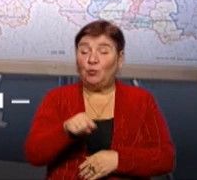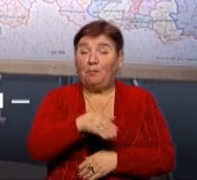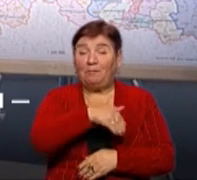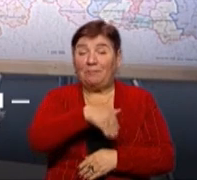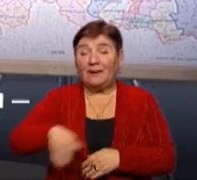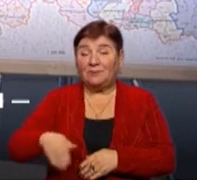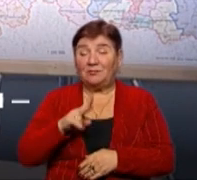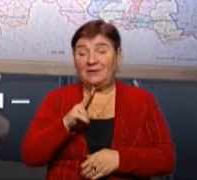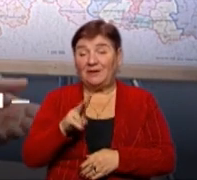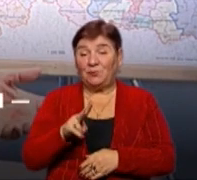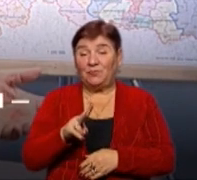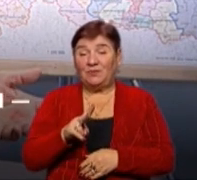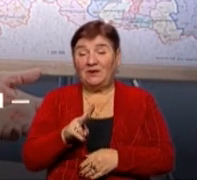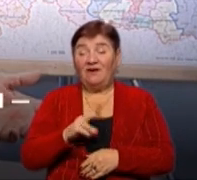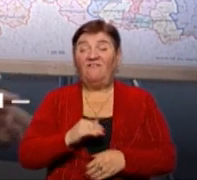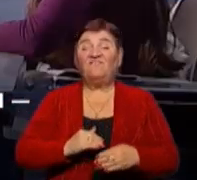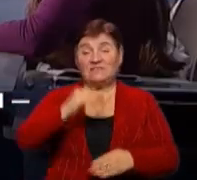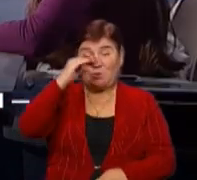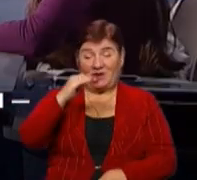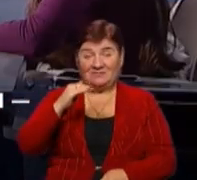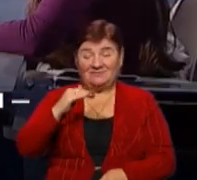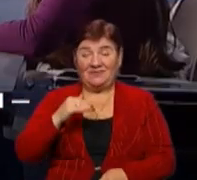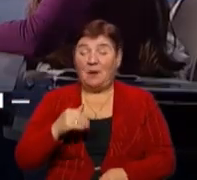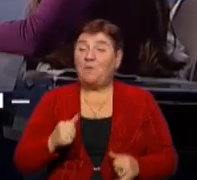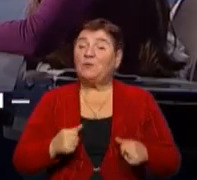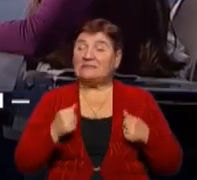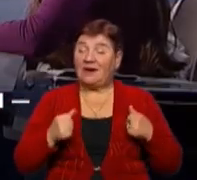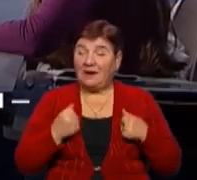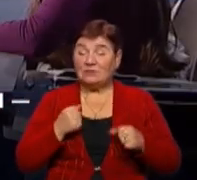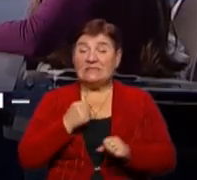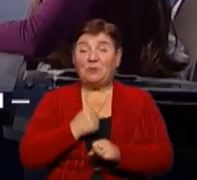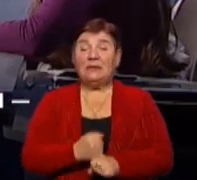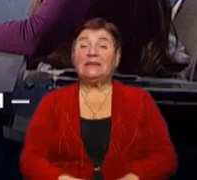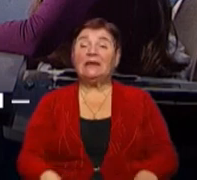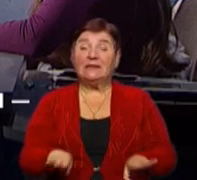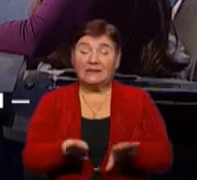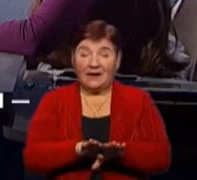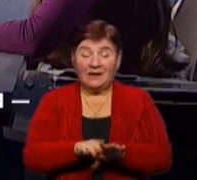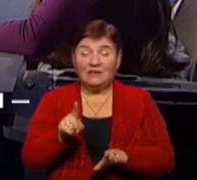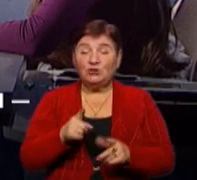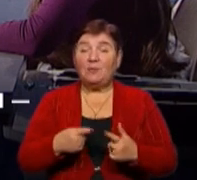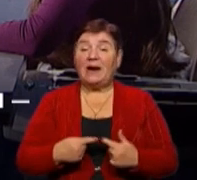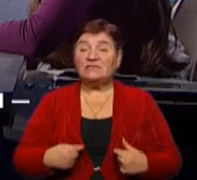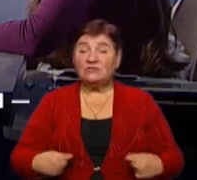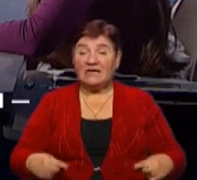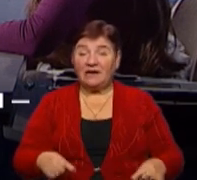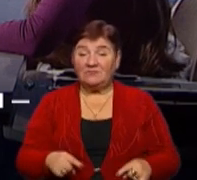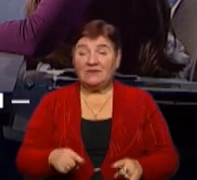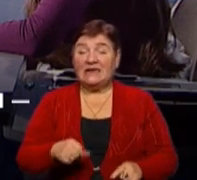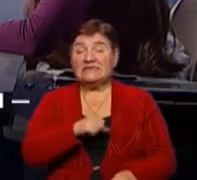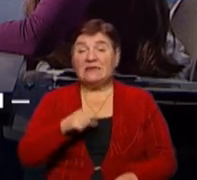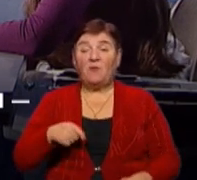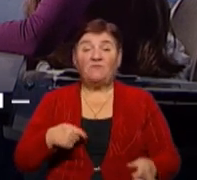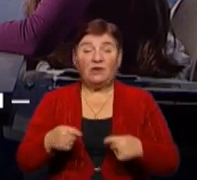планку, через надмірно високу. Але постараємося робити так, щоб асоціації органів